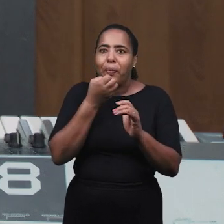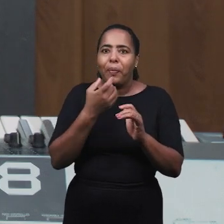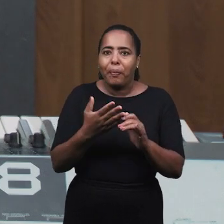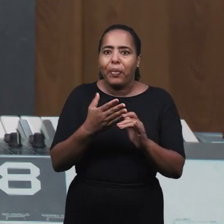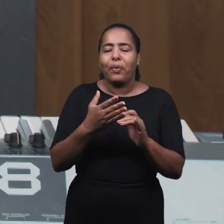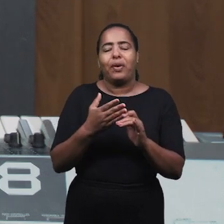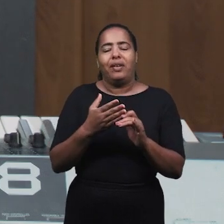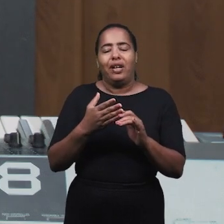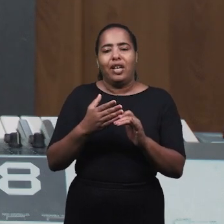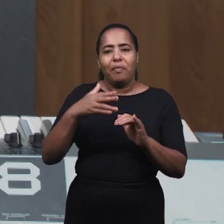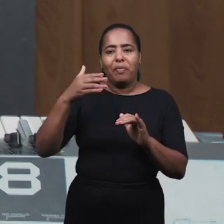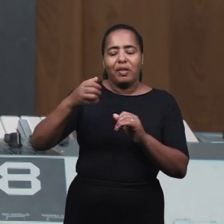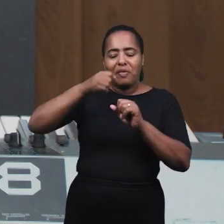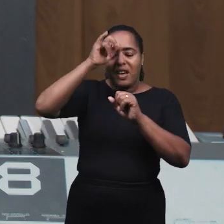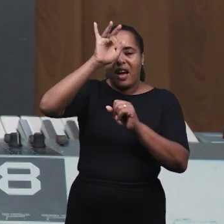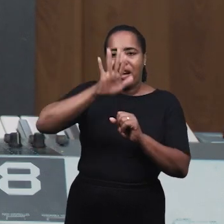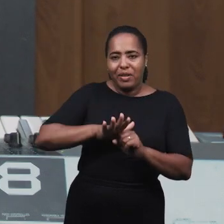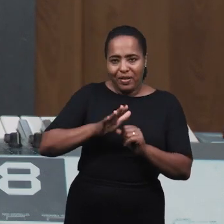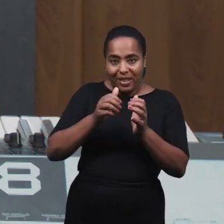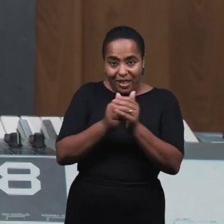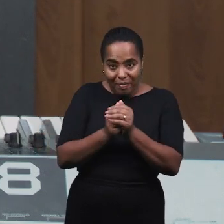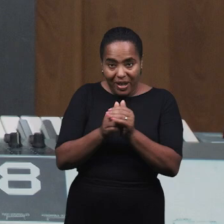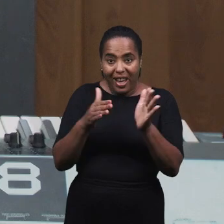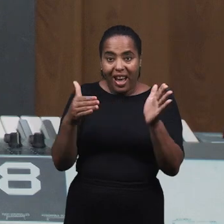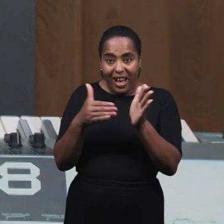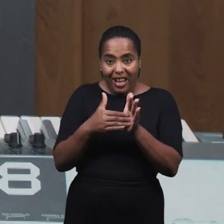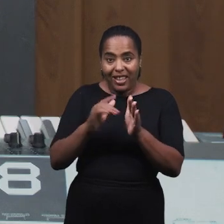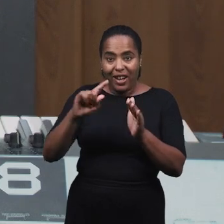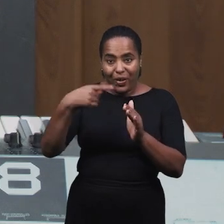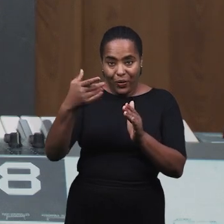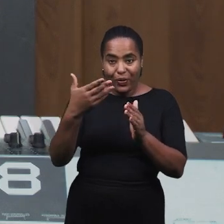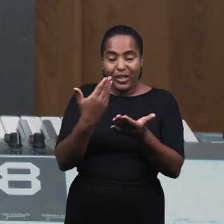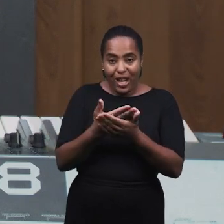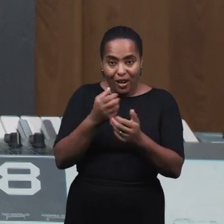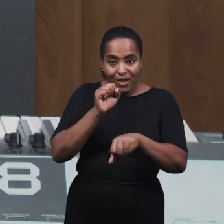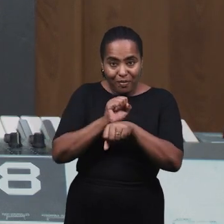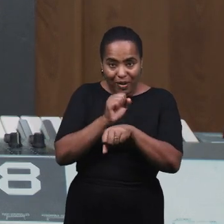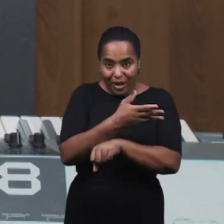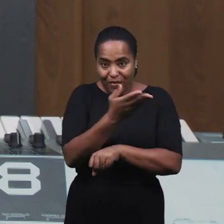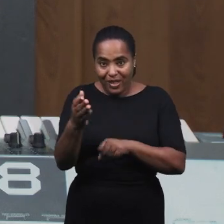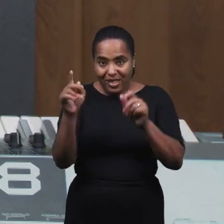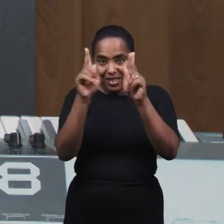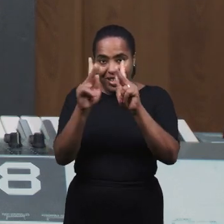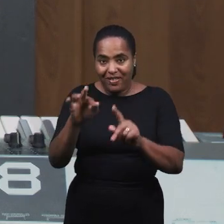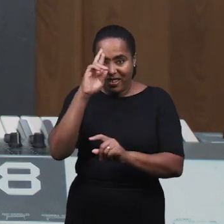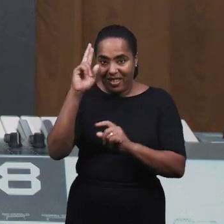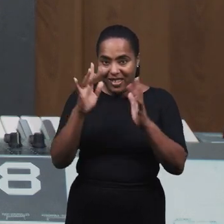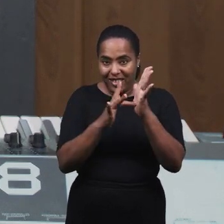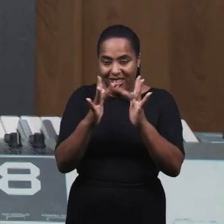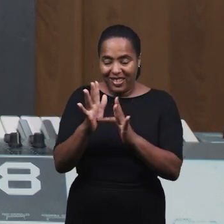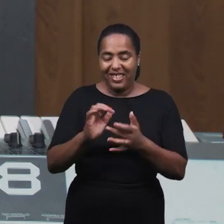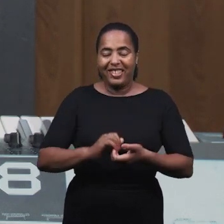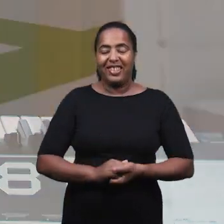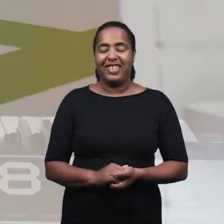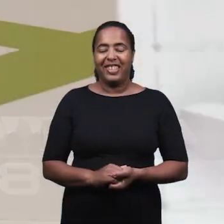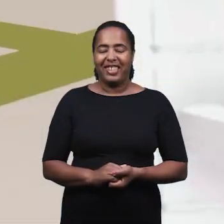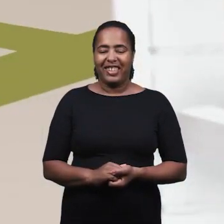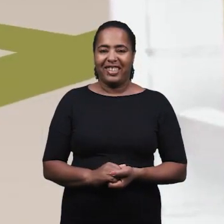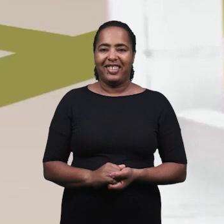bien joué, affiné et principalement ouin. Donc, à la prochaine étude, la paix du Seigneur